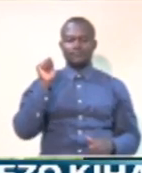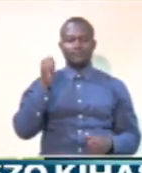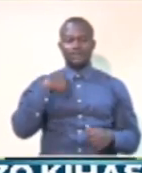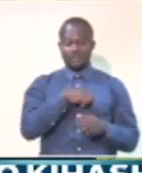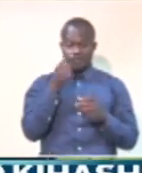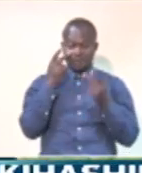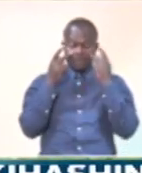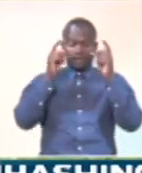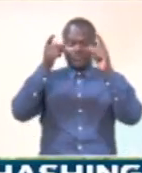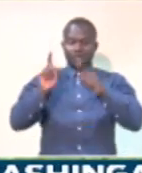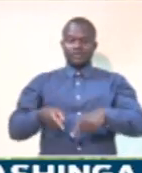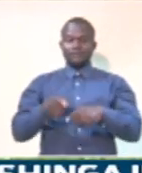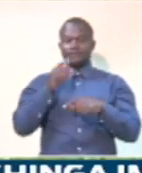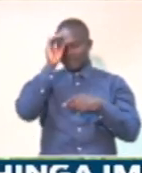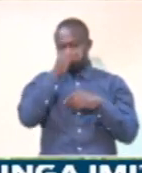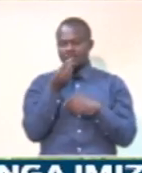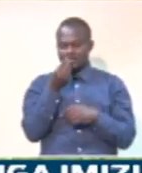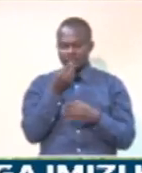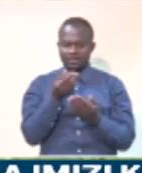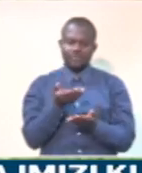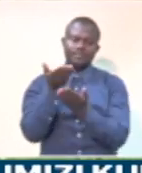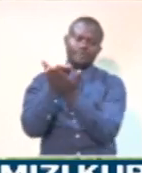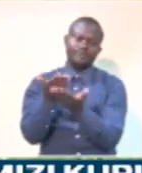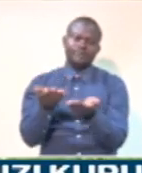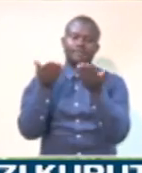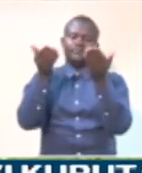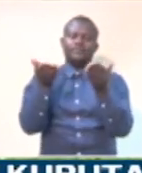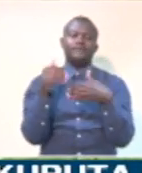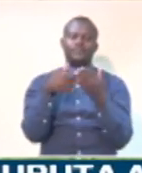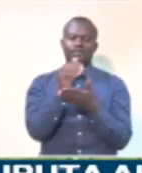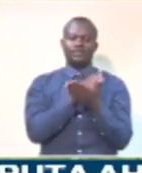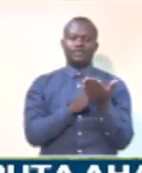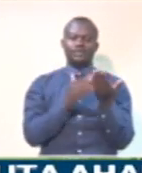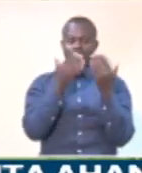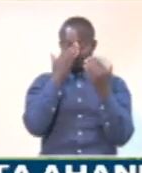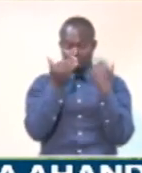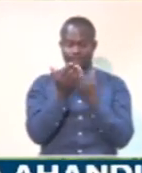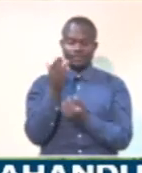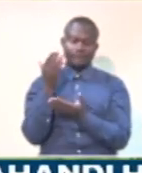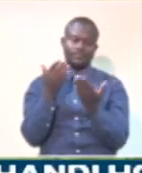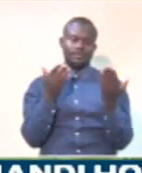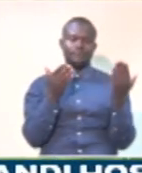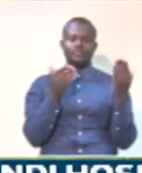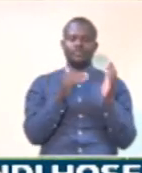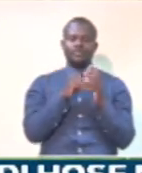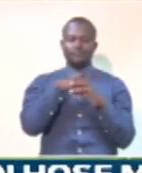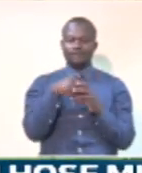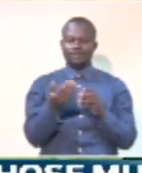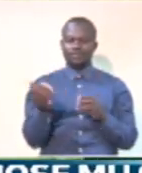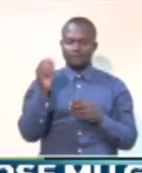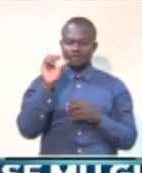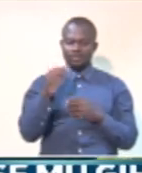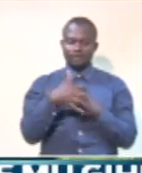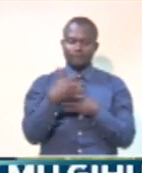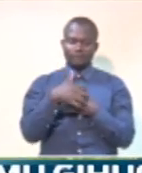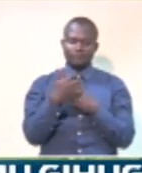batugezeho turegeza dushaka ibyo kujya turabajyanira ubwo bamwe twabazanye mu gitondo hari harimo n'abana bato